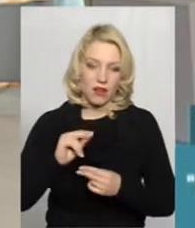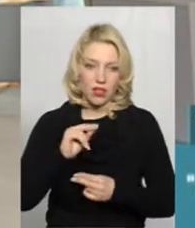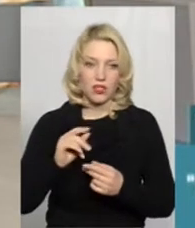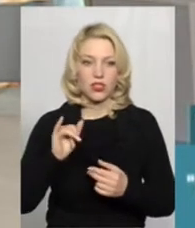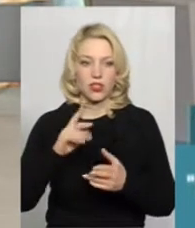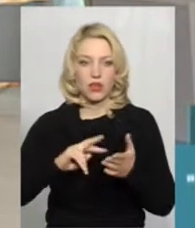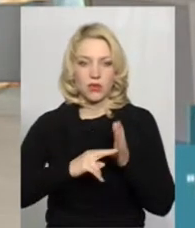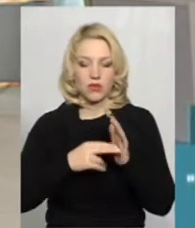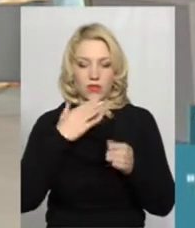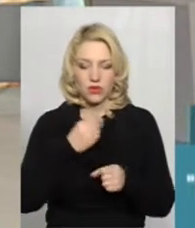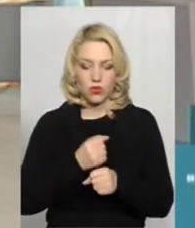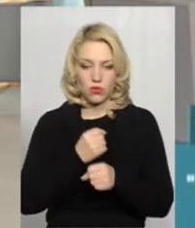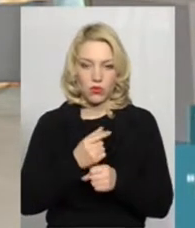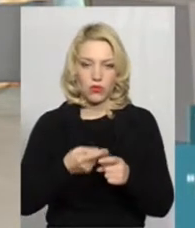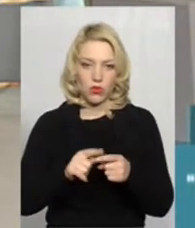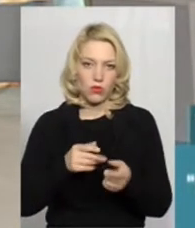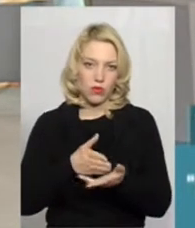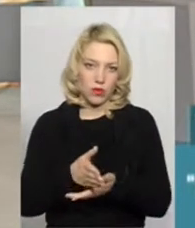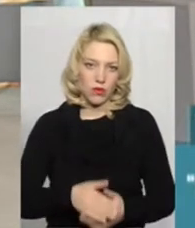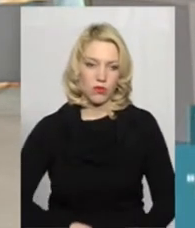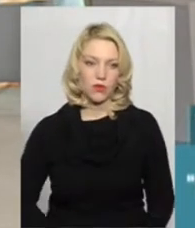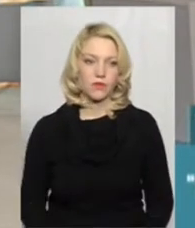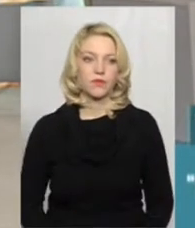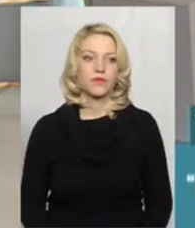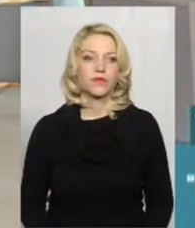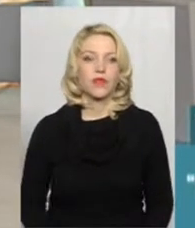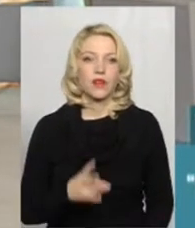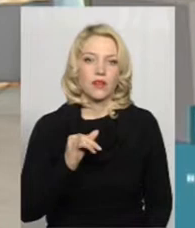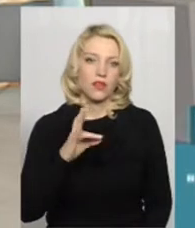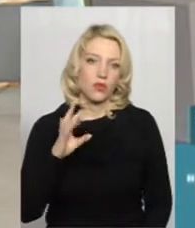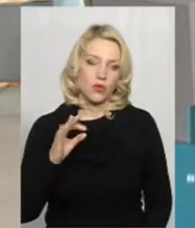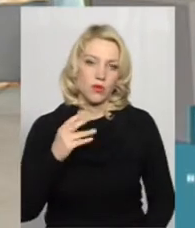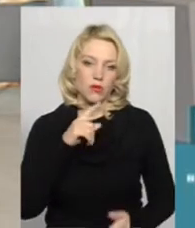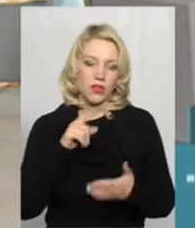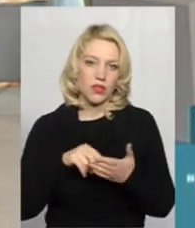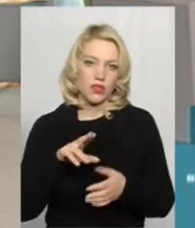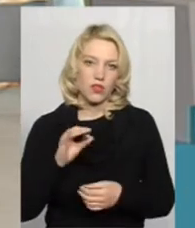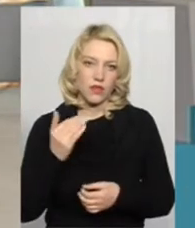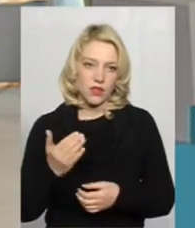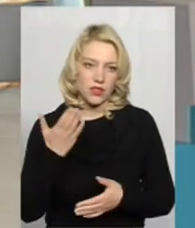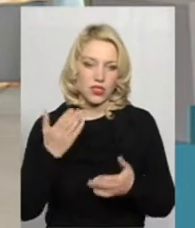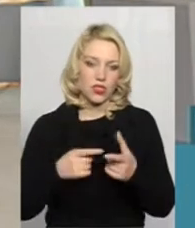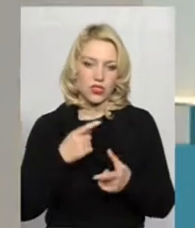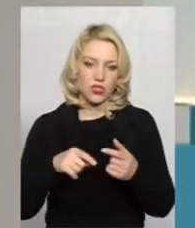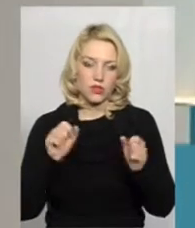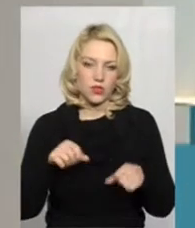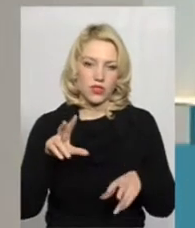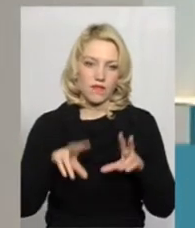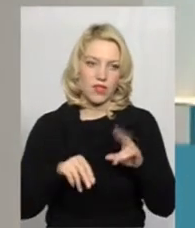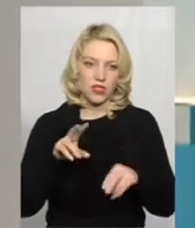як планувати свою роботу в даному напрямку далі. Пані, ну, питання до вас. Чи можна вважати